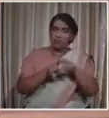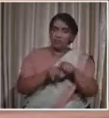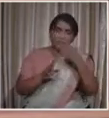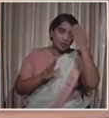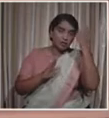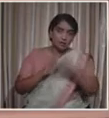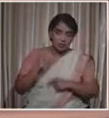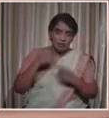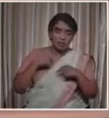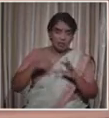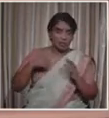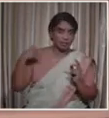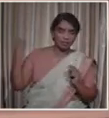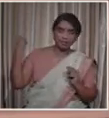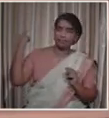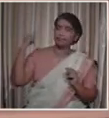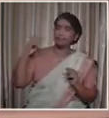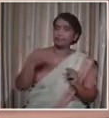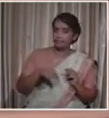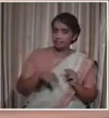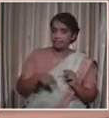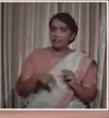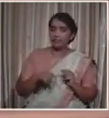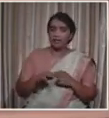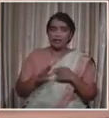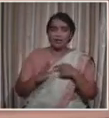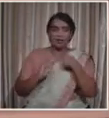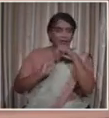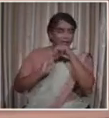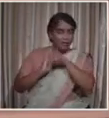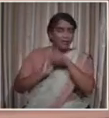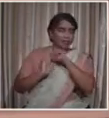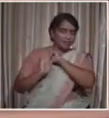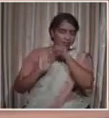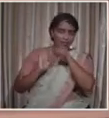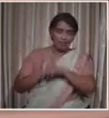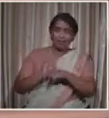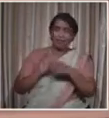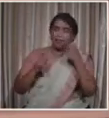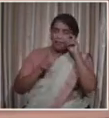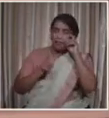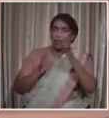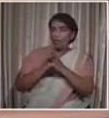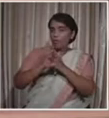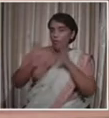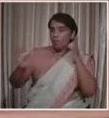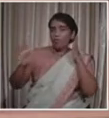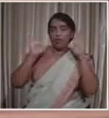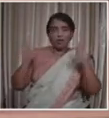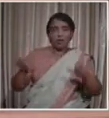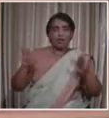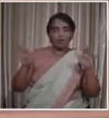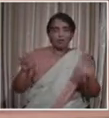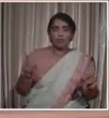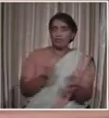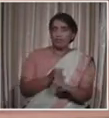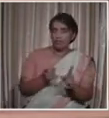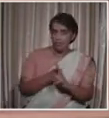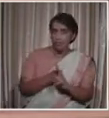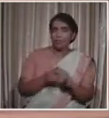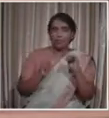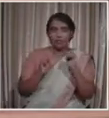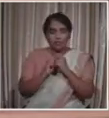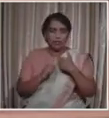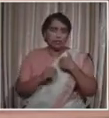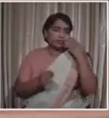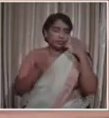பொழுது தென்பகுதியினுடைய பல இடங்களை பார்க்கிறேன். வரிசையிலே காத்திருக்கிற மக்கள், வன்முறைகள், சத்தங்கள், ஒவ்வொருவரும் கொடுக்கின்ற பேட்டிகள்,